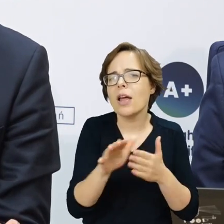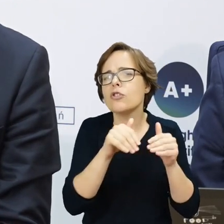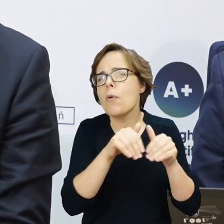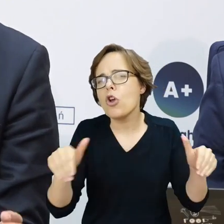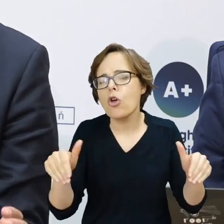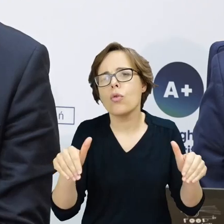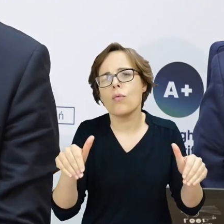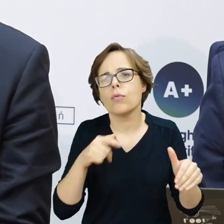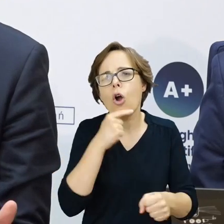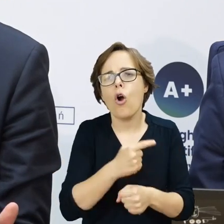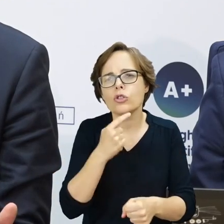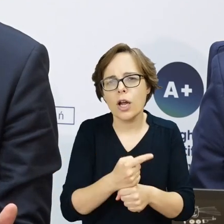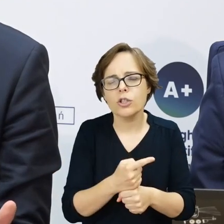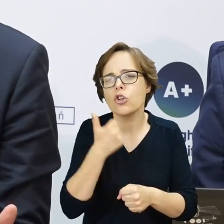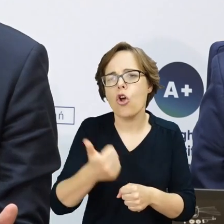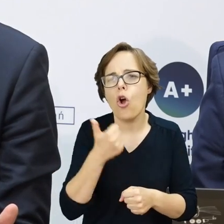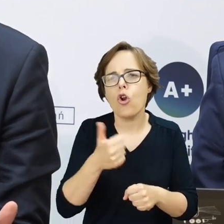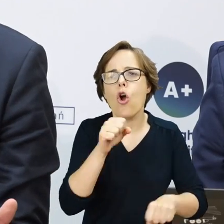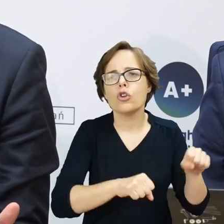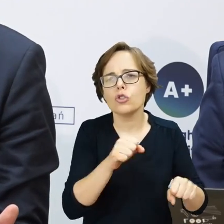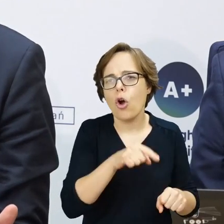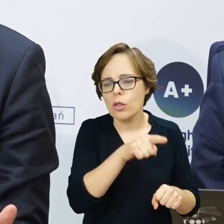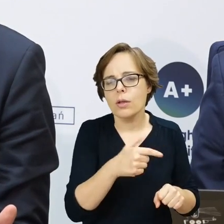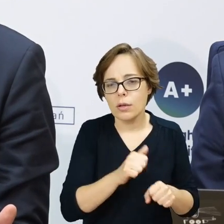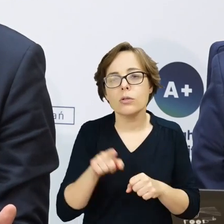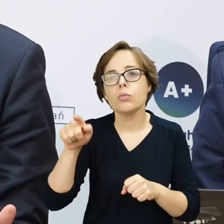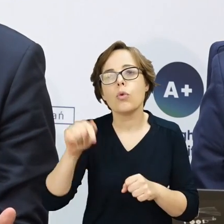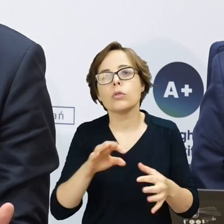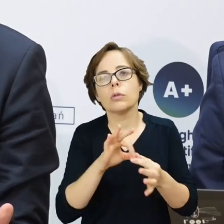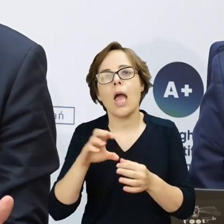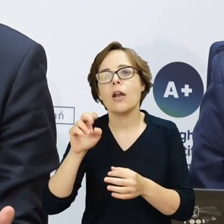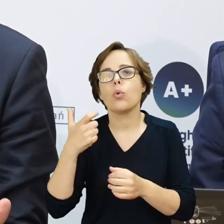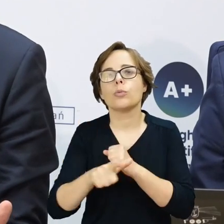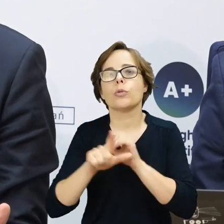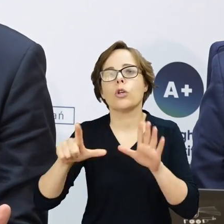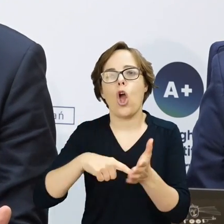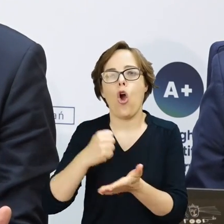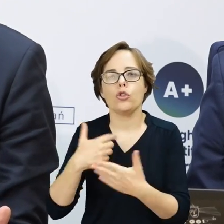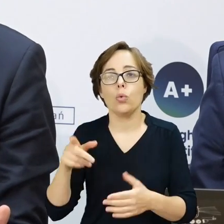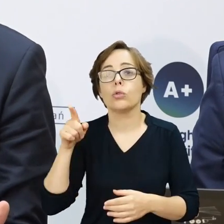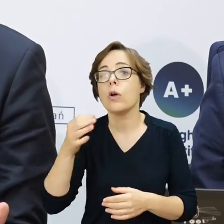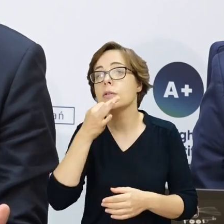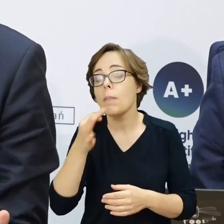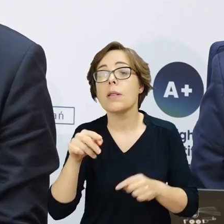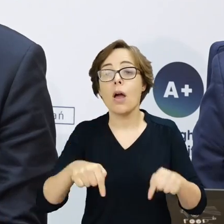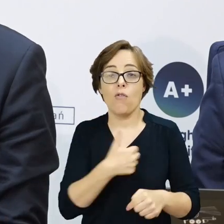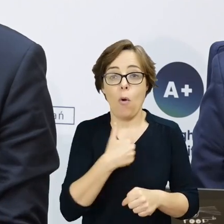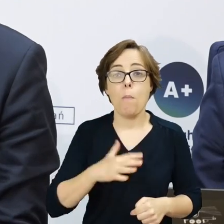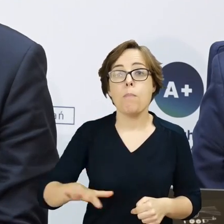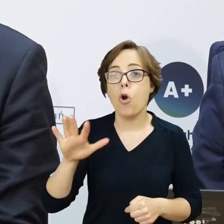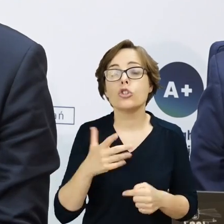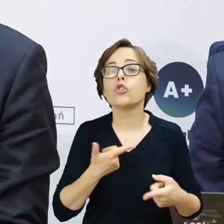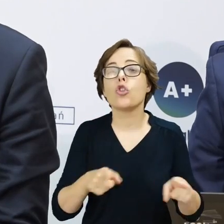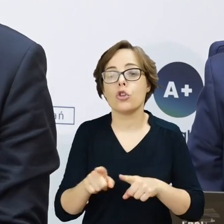w Polsce, on musiał się odwołać do artykułu 177 Konstytucji. I zapytać, co w tym kraju oznacza